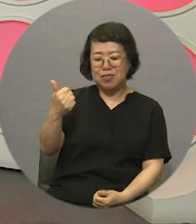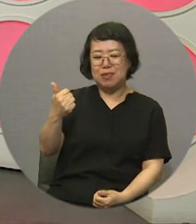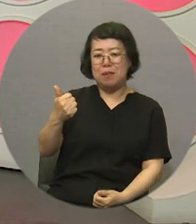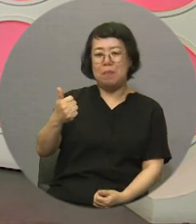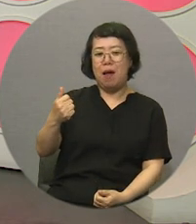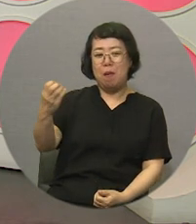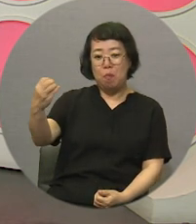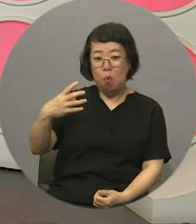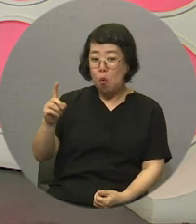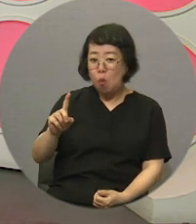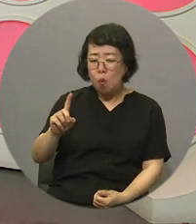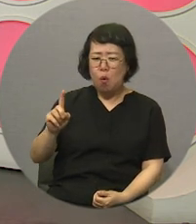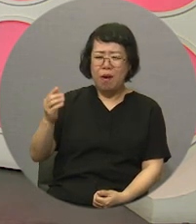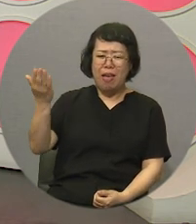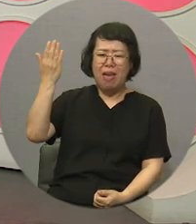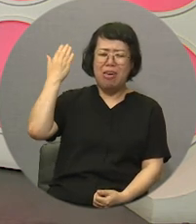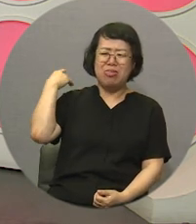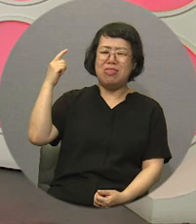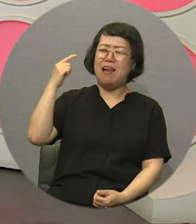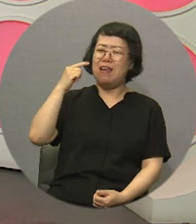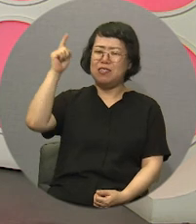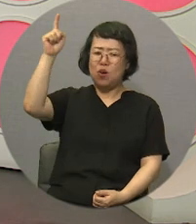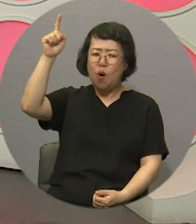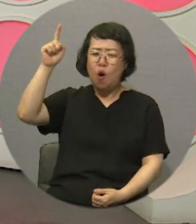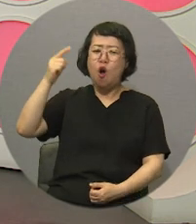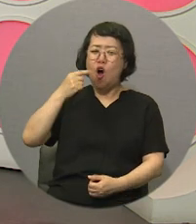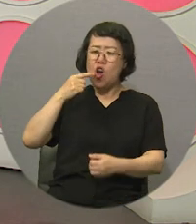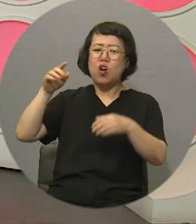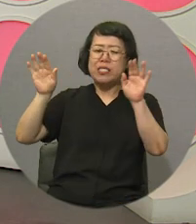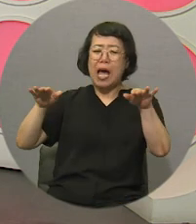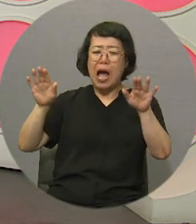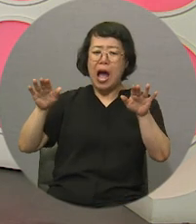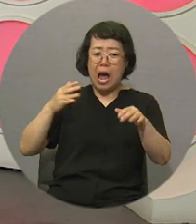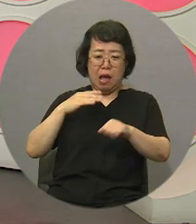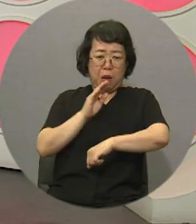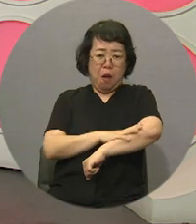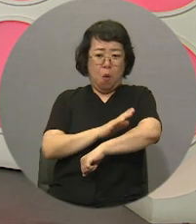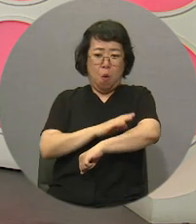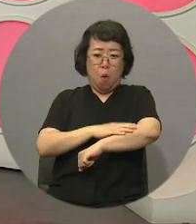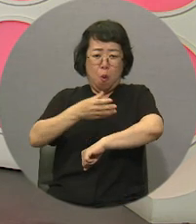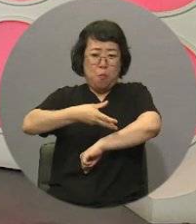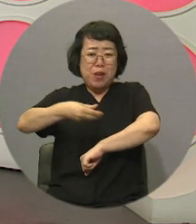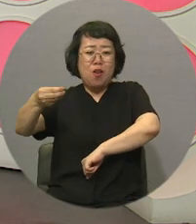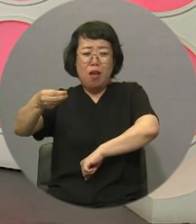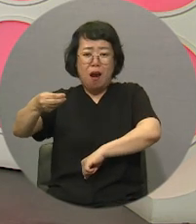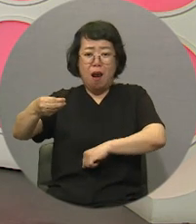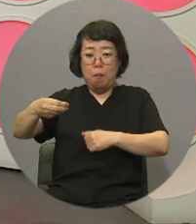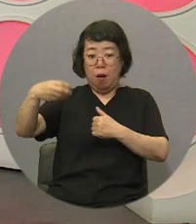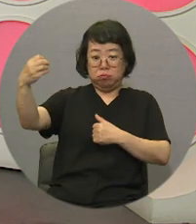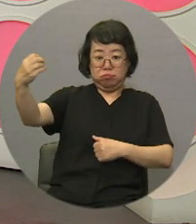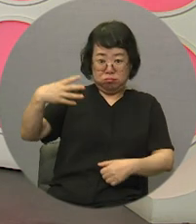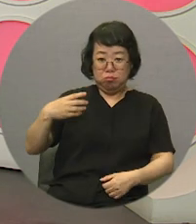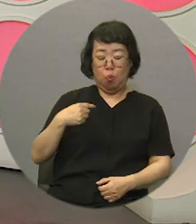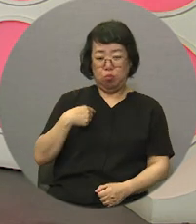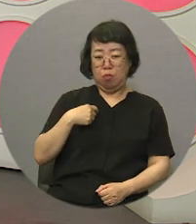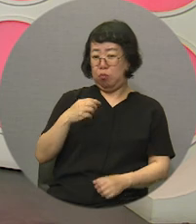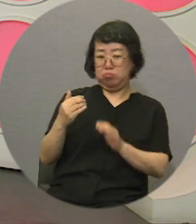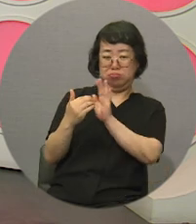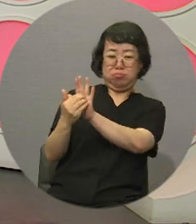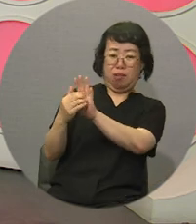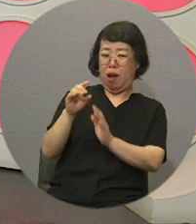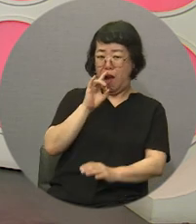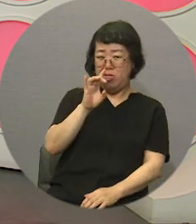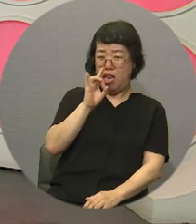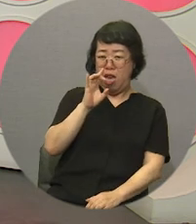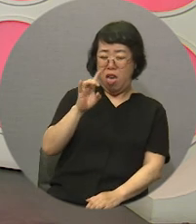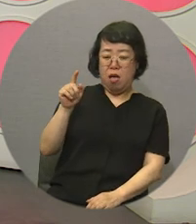예전에 천사가 와서 내 손 좀 빌려달라는 거야. 내가 그때는 거절했지. 하늘에는 여기보다 더